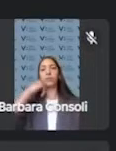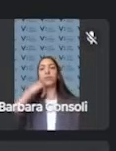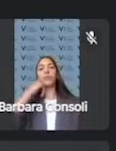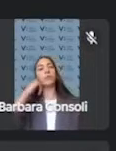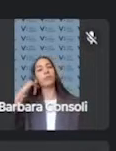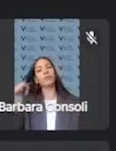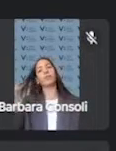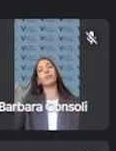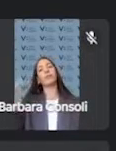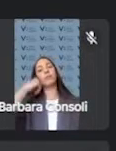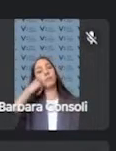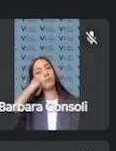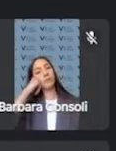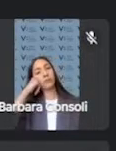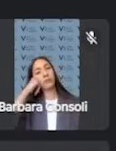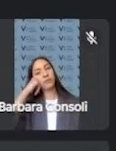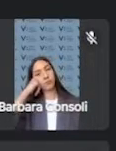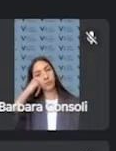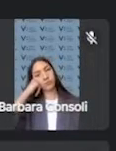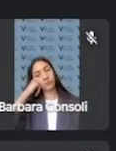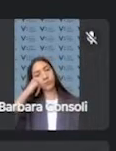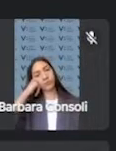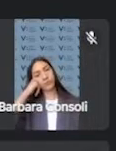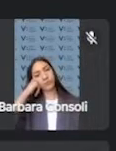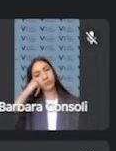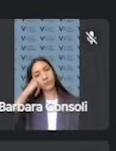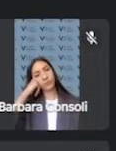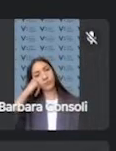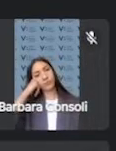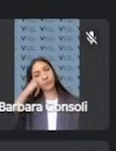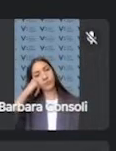andare di diciamo di passare il periodo